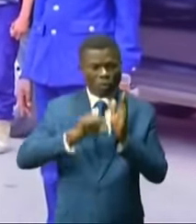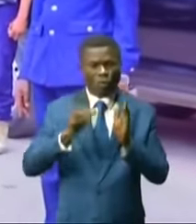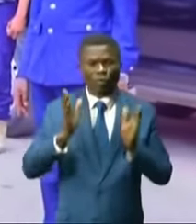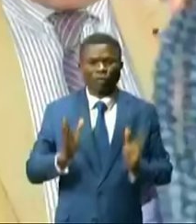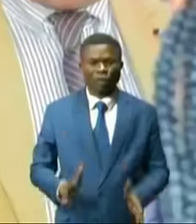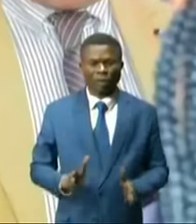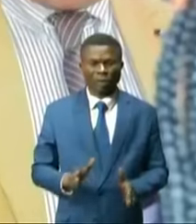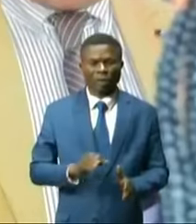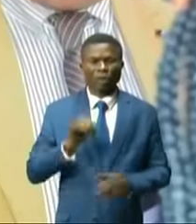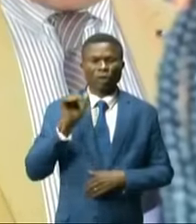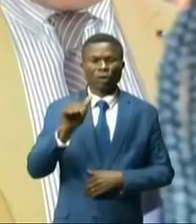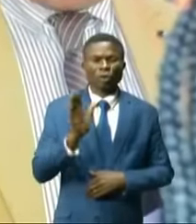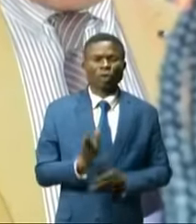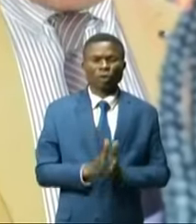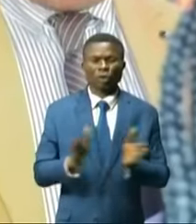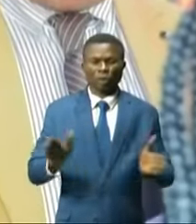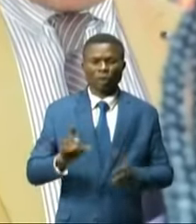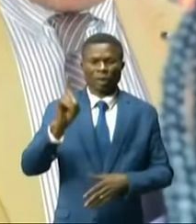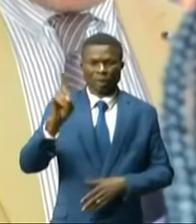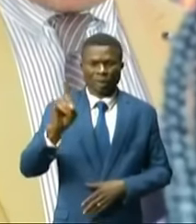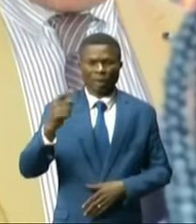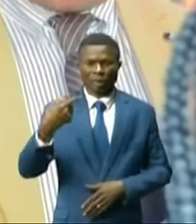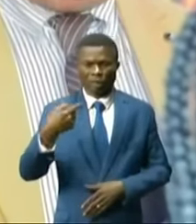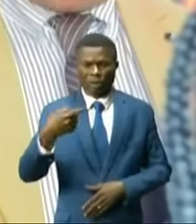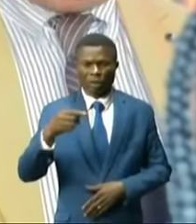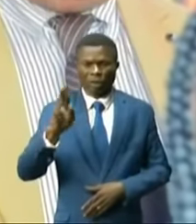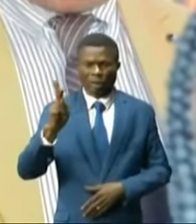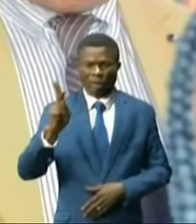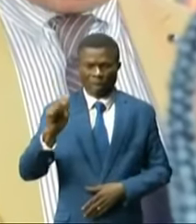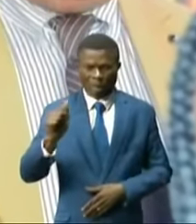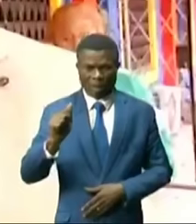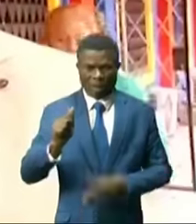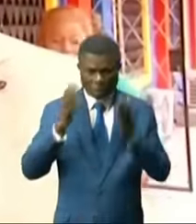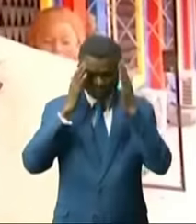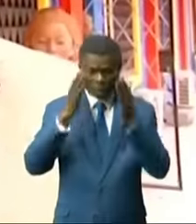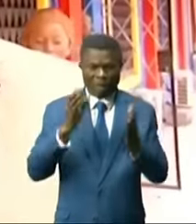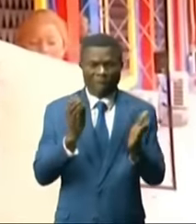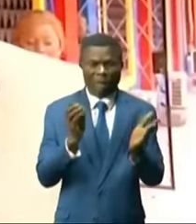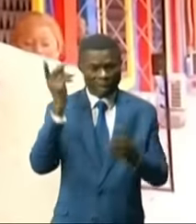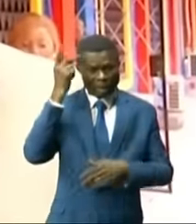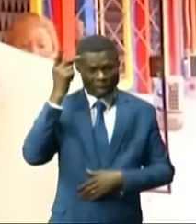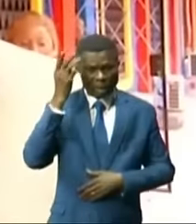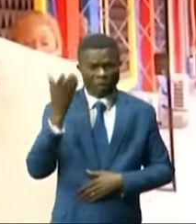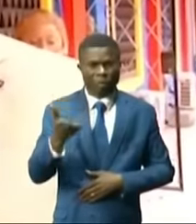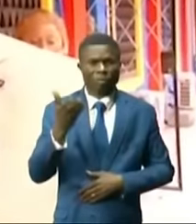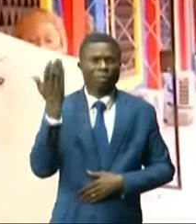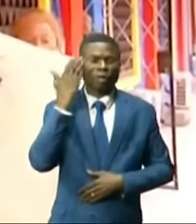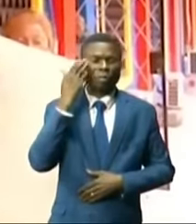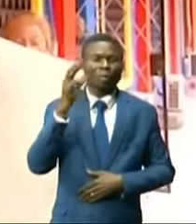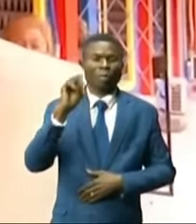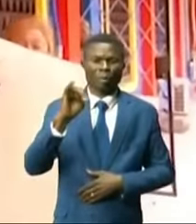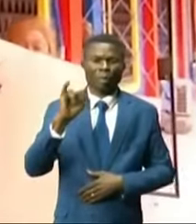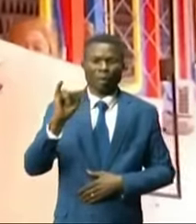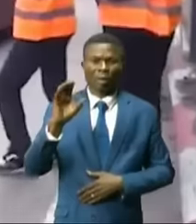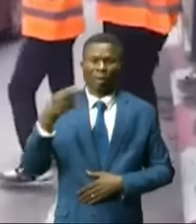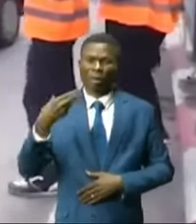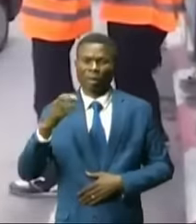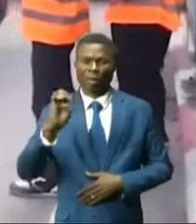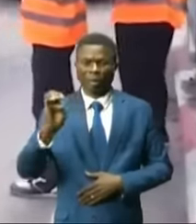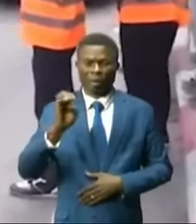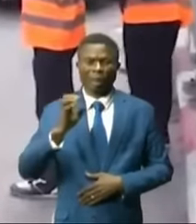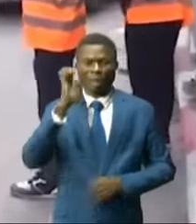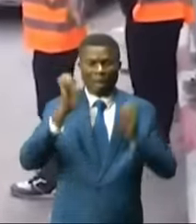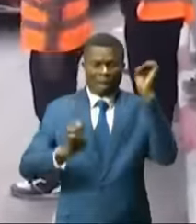Ngobila et du directeur général de la DGRK, direction générale des recettes de Kinshasa, Michel Moussaka Maelenkaï, pour évaluer